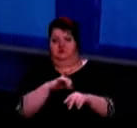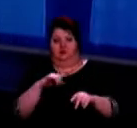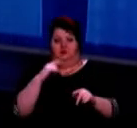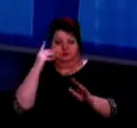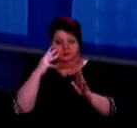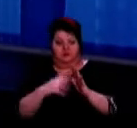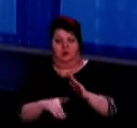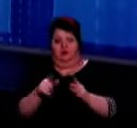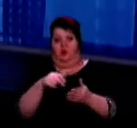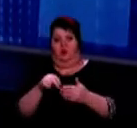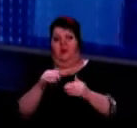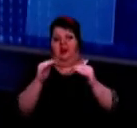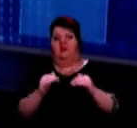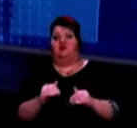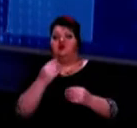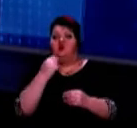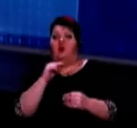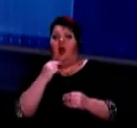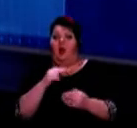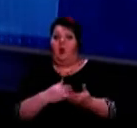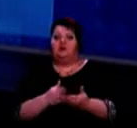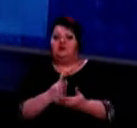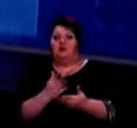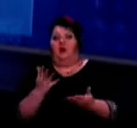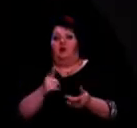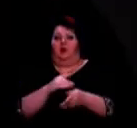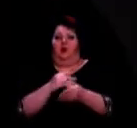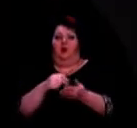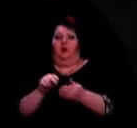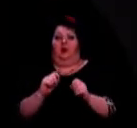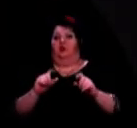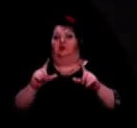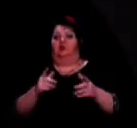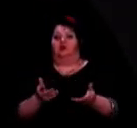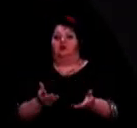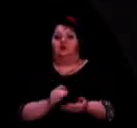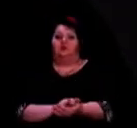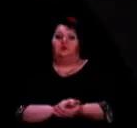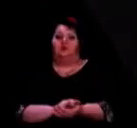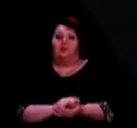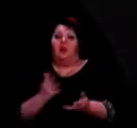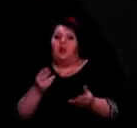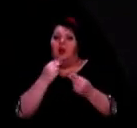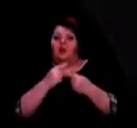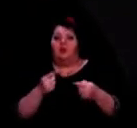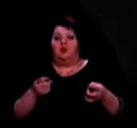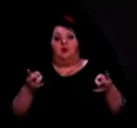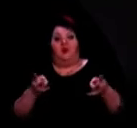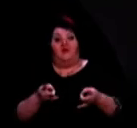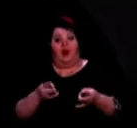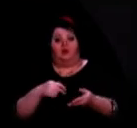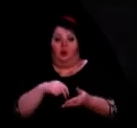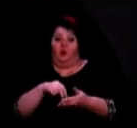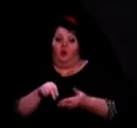товар саме ну, такої нижчої якості, ніж би купували за повну ціну. Які продукти варто купувати онлайн, а